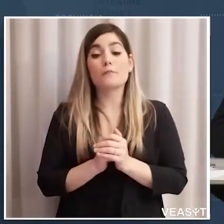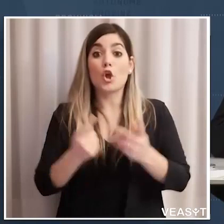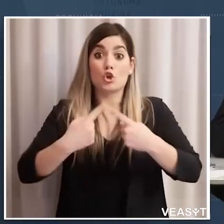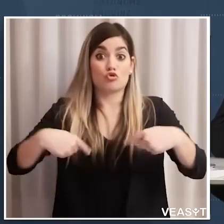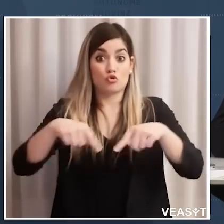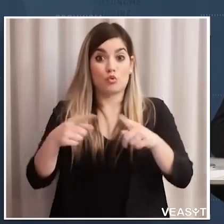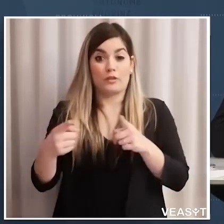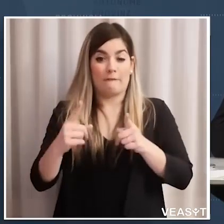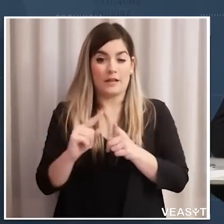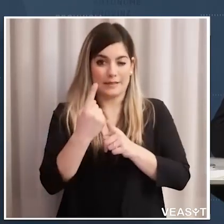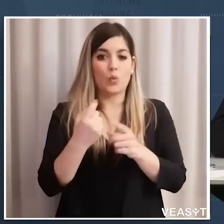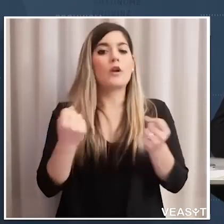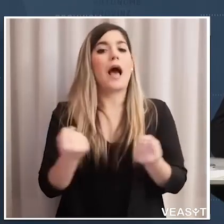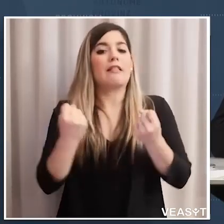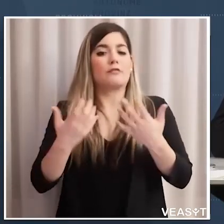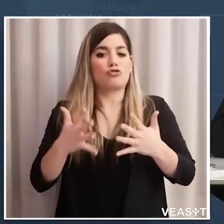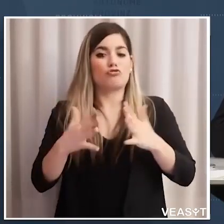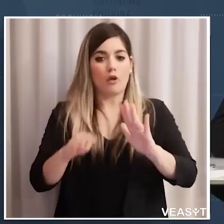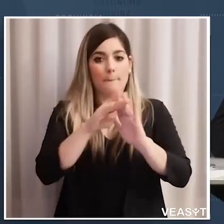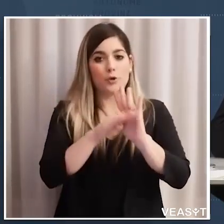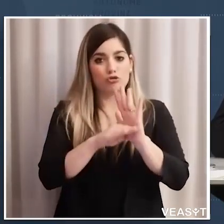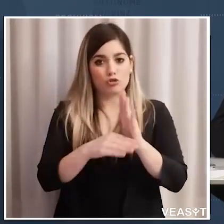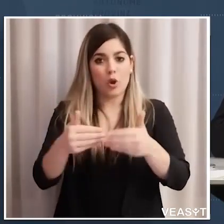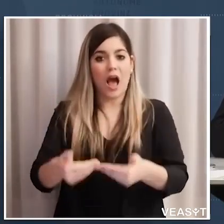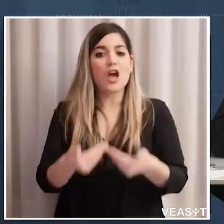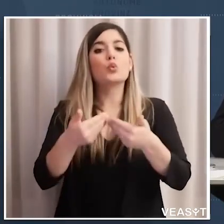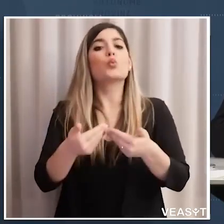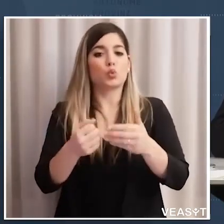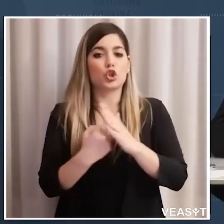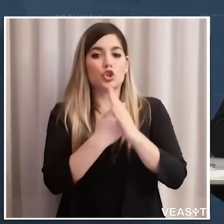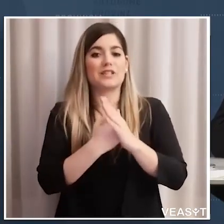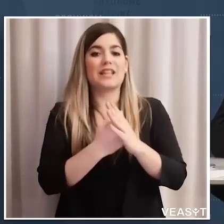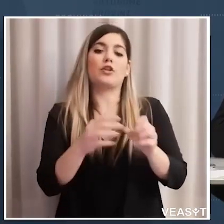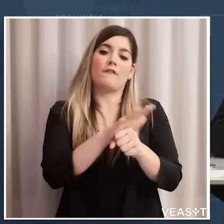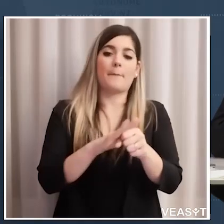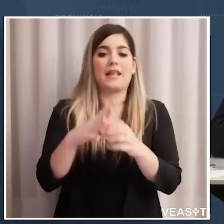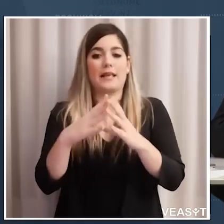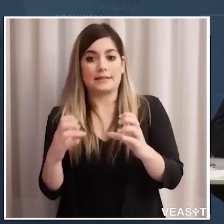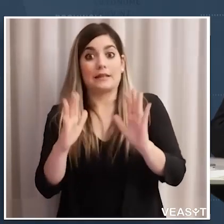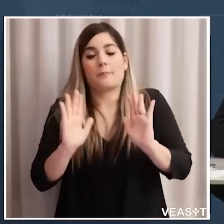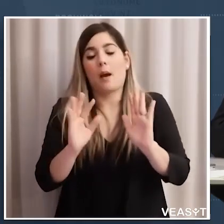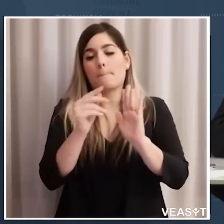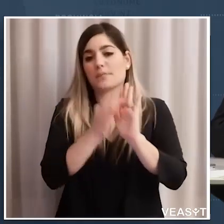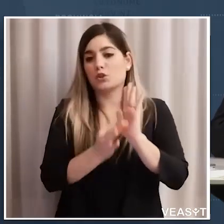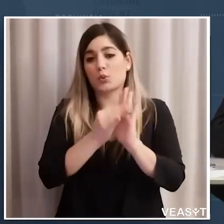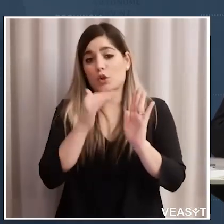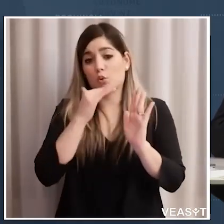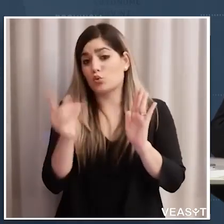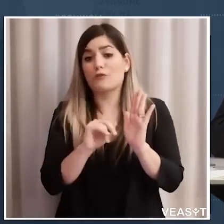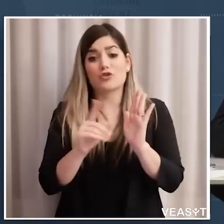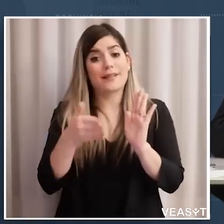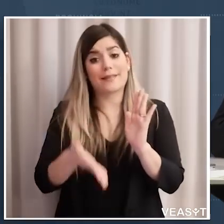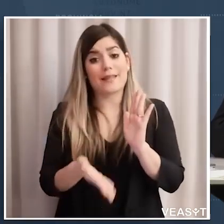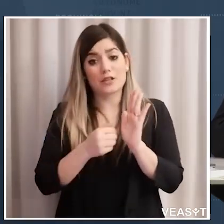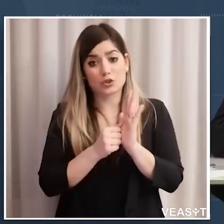La Giunta nella fase 1 ha attivato delle procedure di aiuto, di sostegno alle famiglie, alle aziende, ma queste misure purtroppo non bastano più,